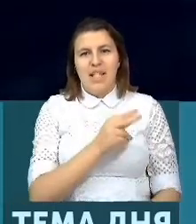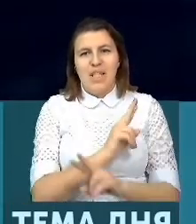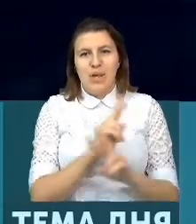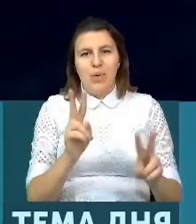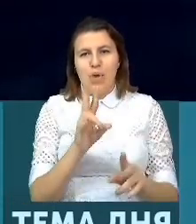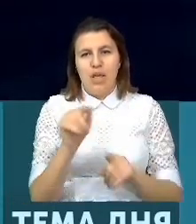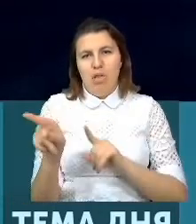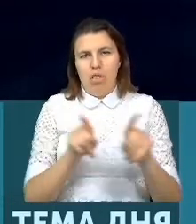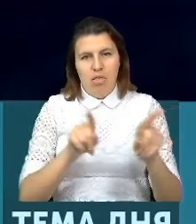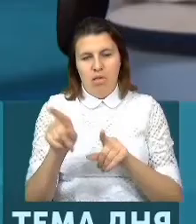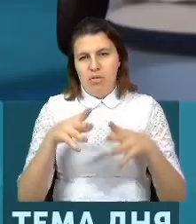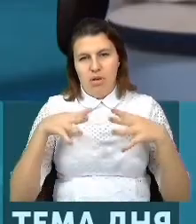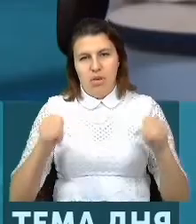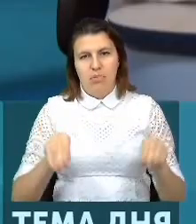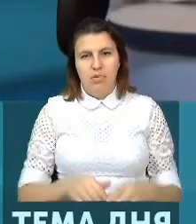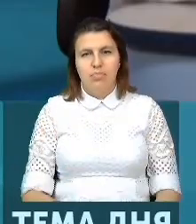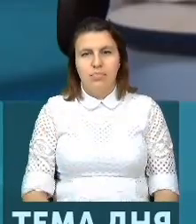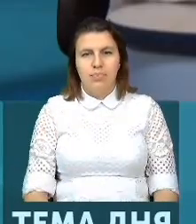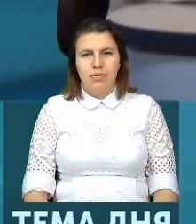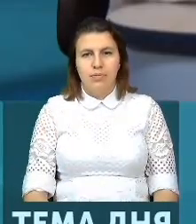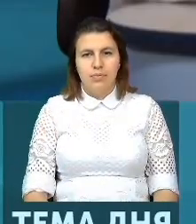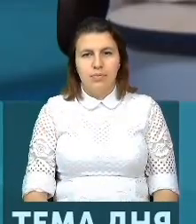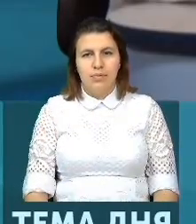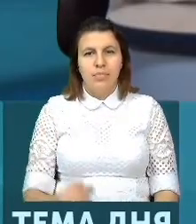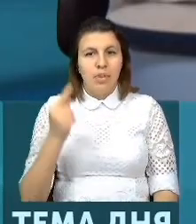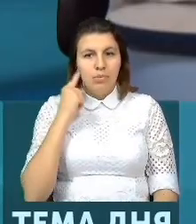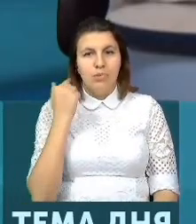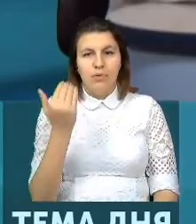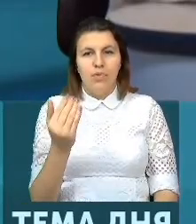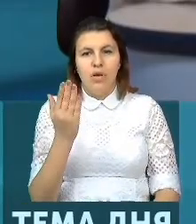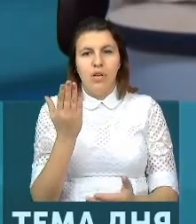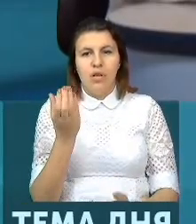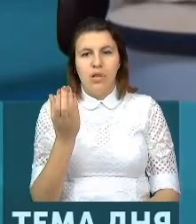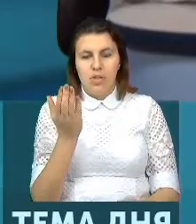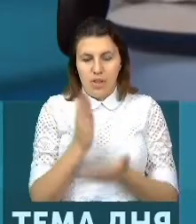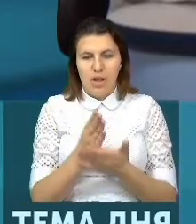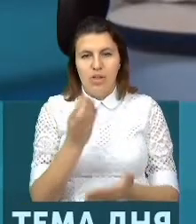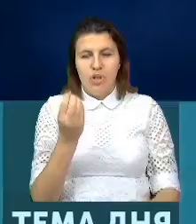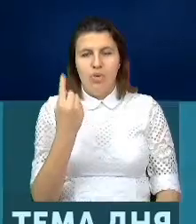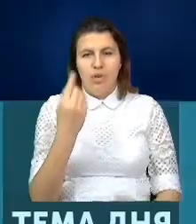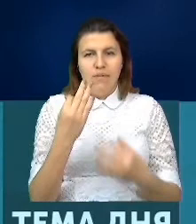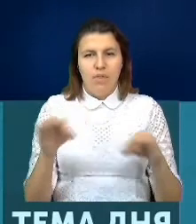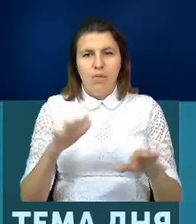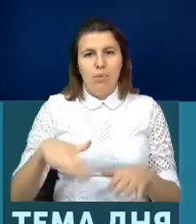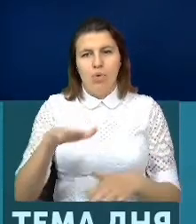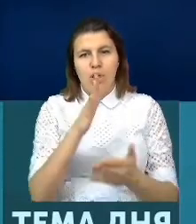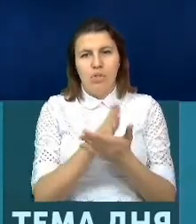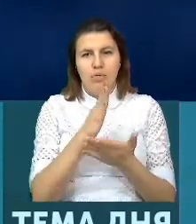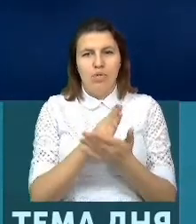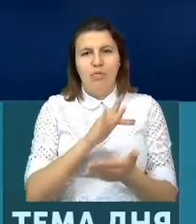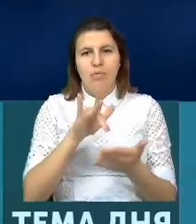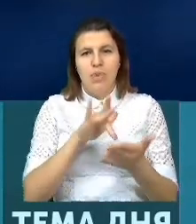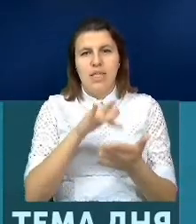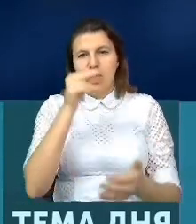указував. Почули вас. Є ще один вільний простір. Він розташований у місті Слов'янськ. Називається